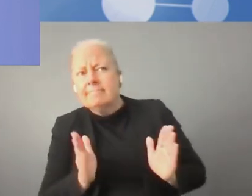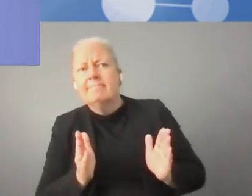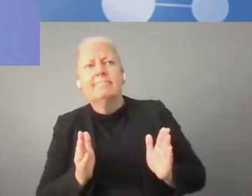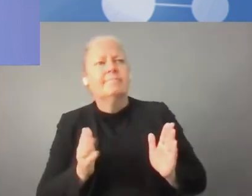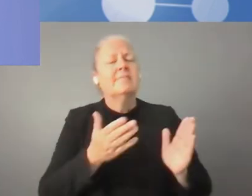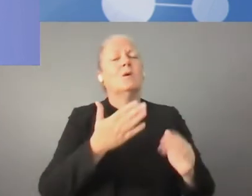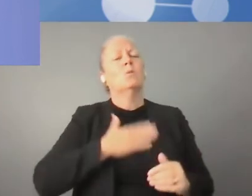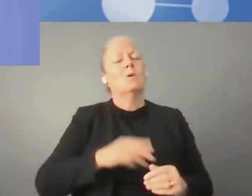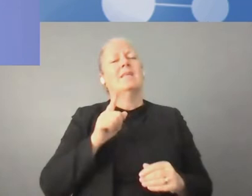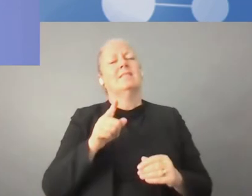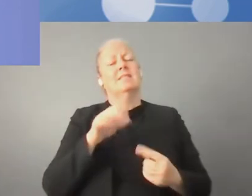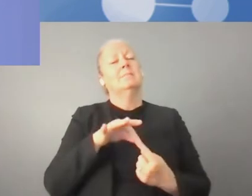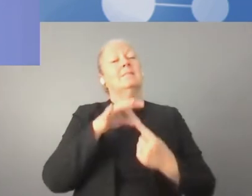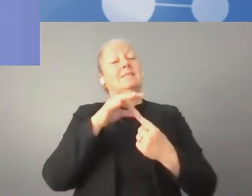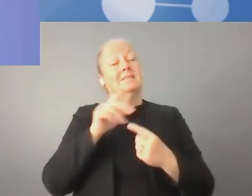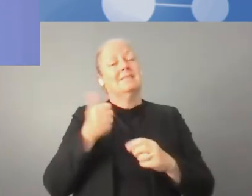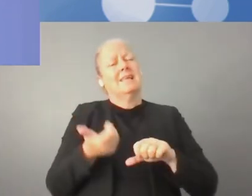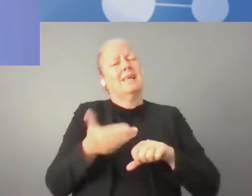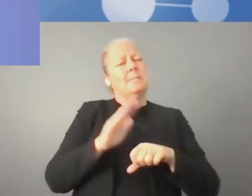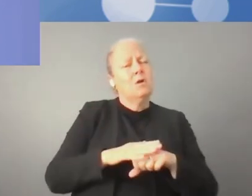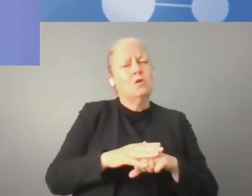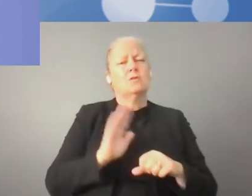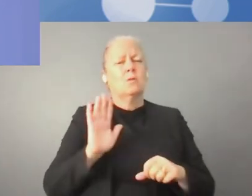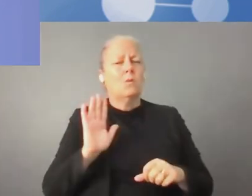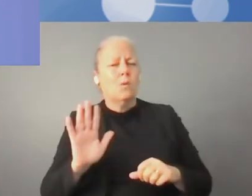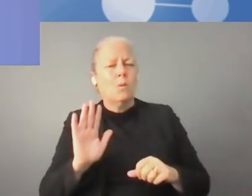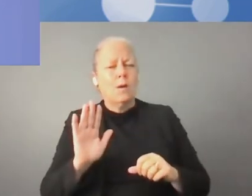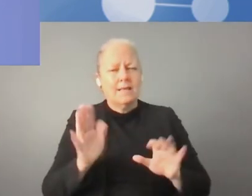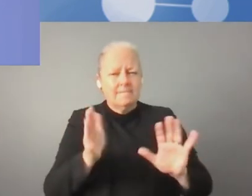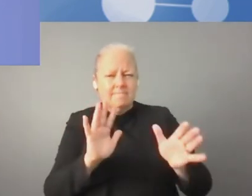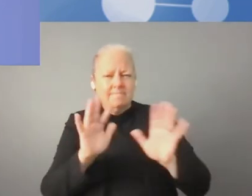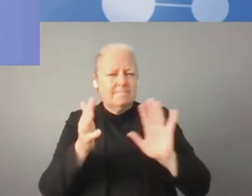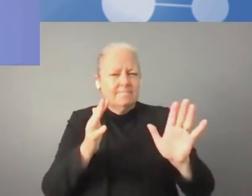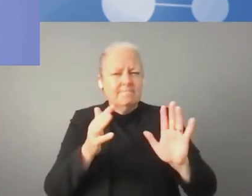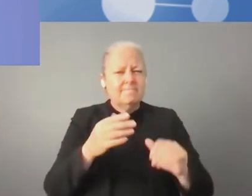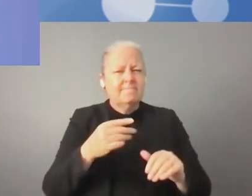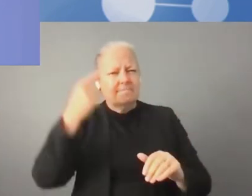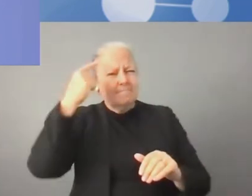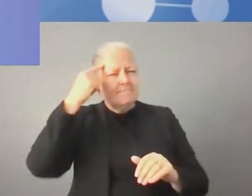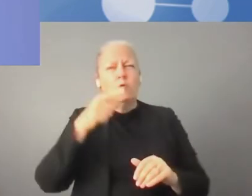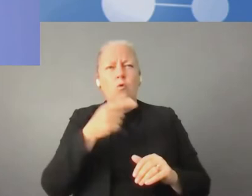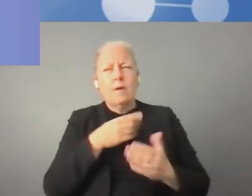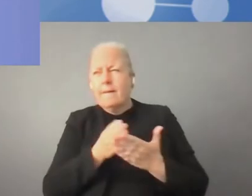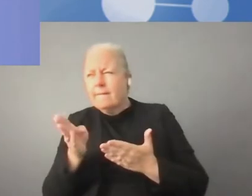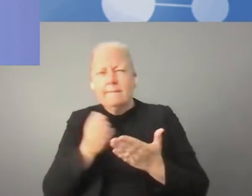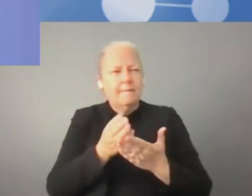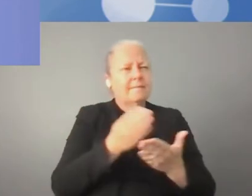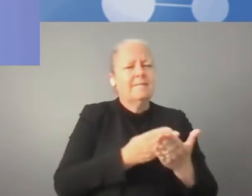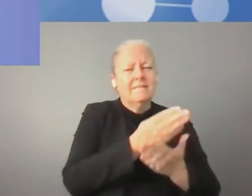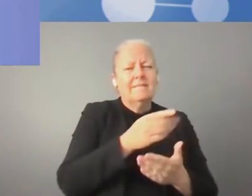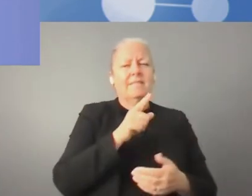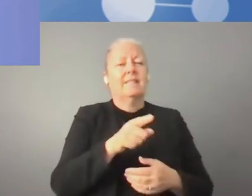基金会，但是我们在这方面也有一些就是专家的支持。